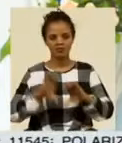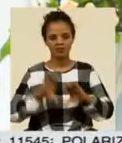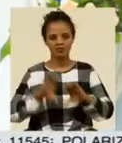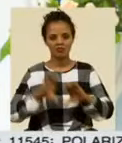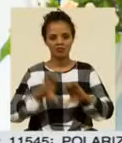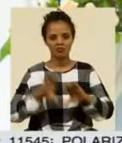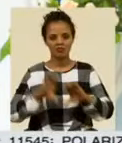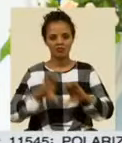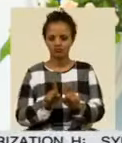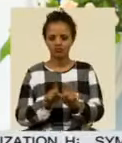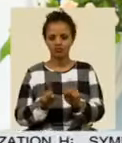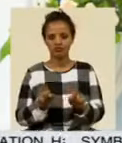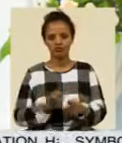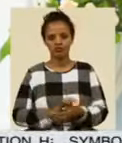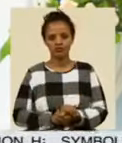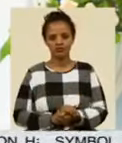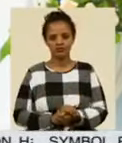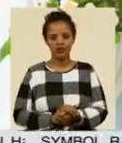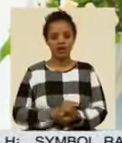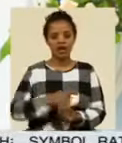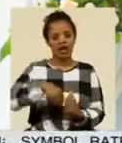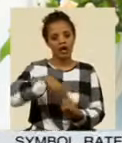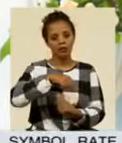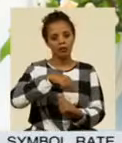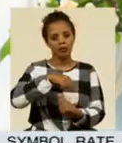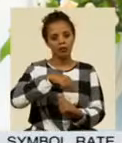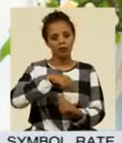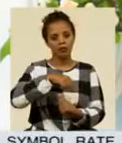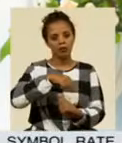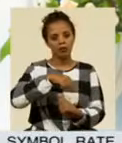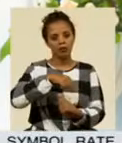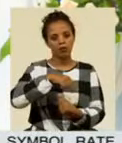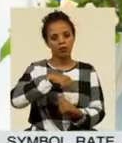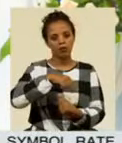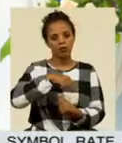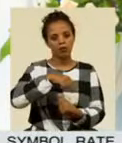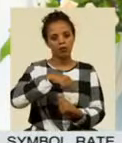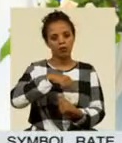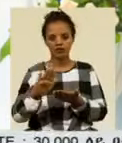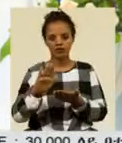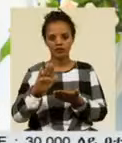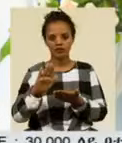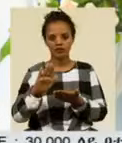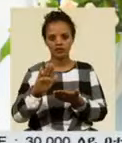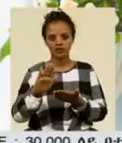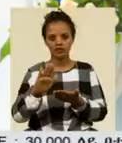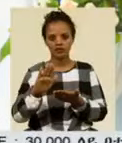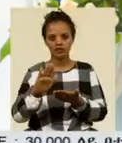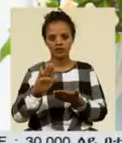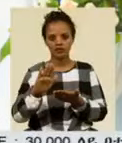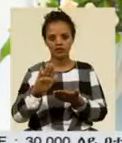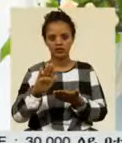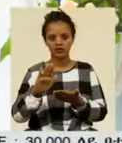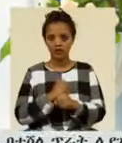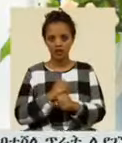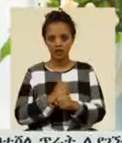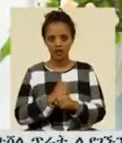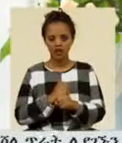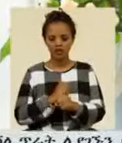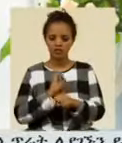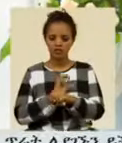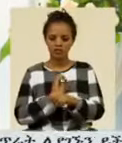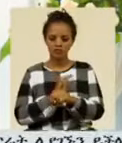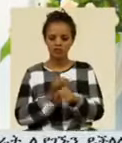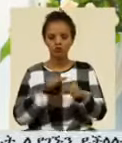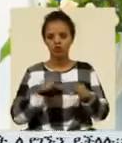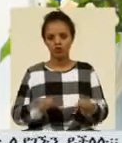መታጠብ የመሳሰሉትን አካባቢን በአጠቃላይ ጽዳትን ትኩረት ያደረገ ስራ እንድንሰራ ሲመከር